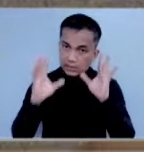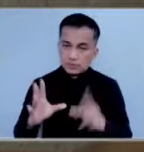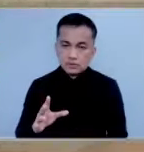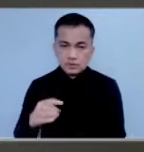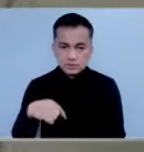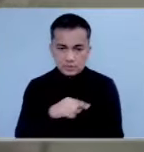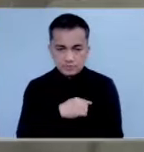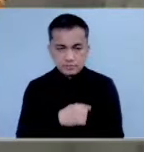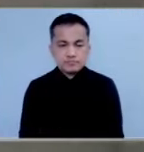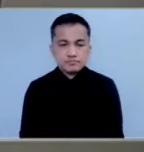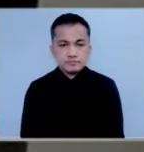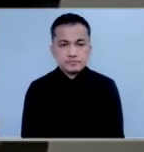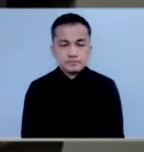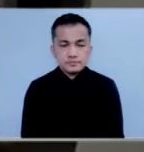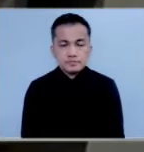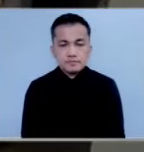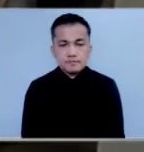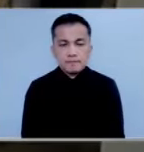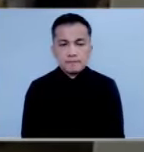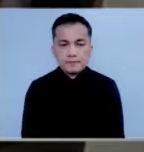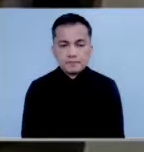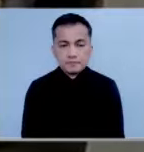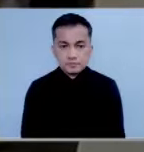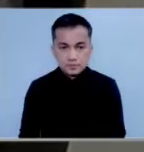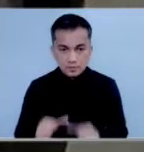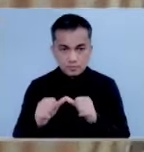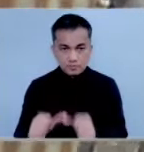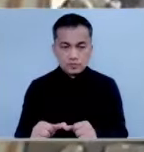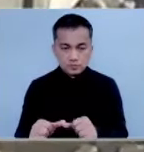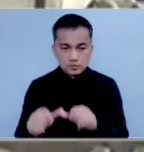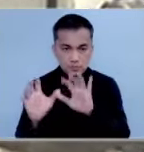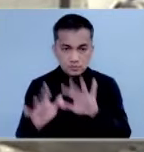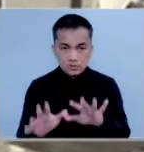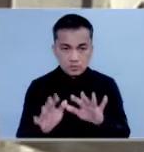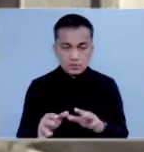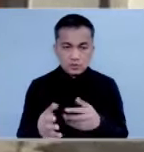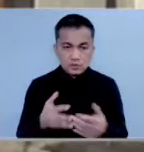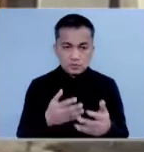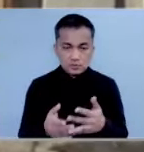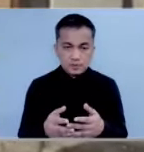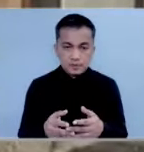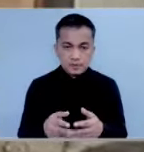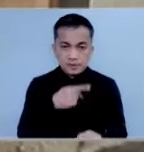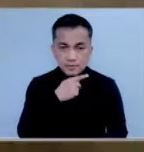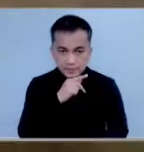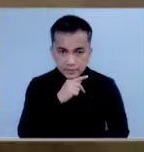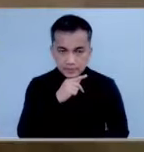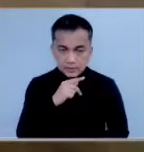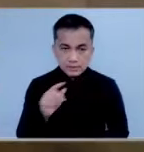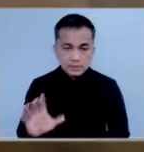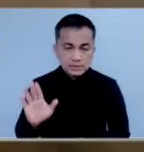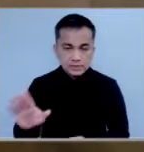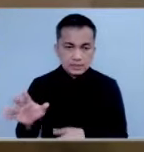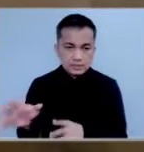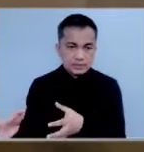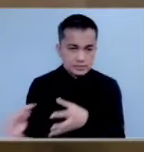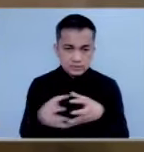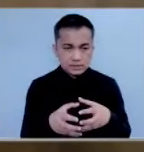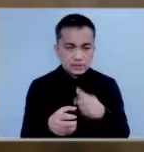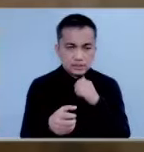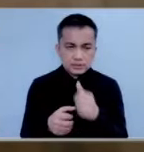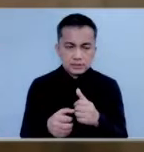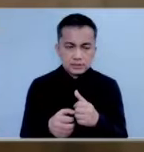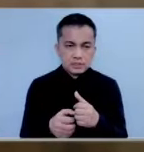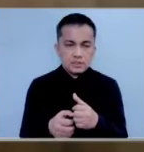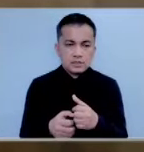amin. Kung magpapatuloy ang malakas na ulan, maging ang mga alagang baboy nila Kayla, kanila ring ililikas para di sila mawala ng